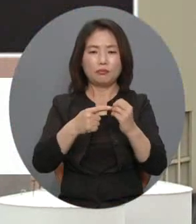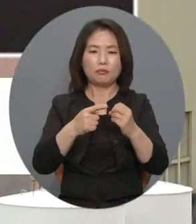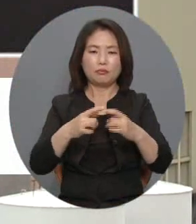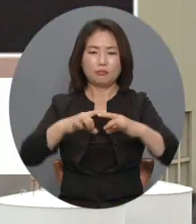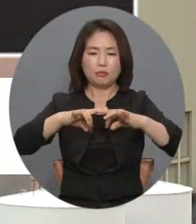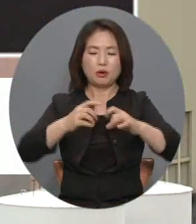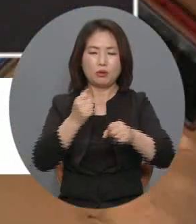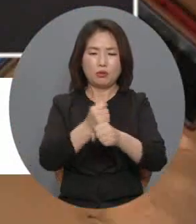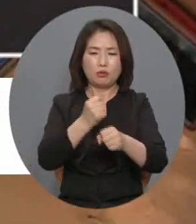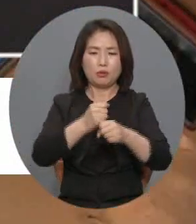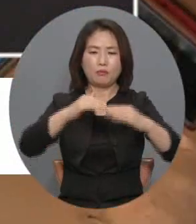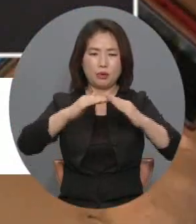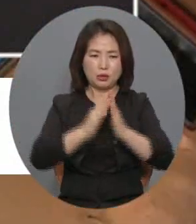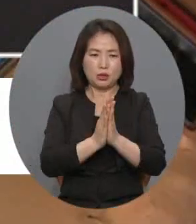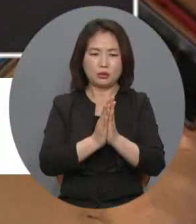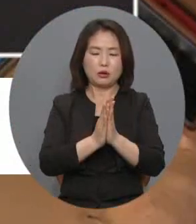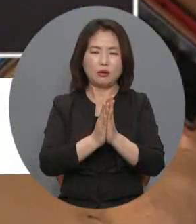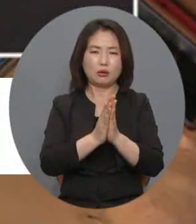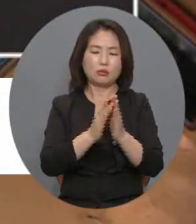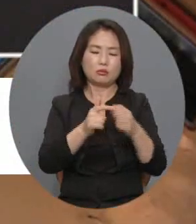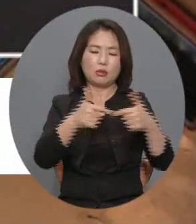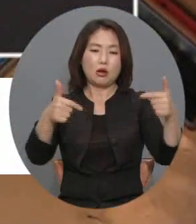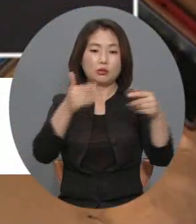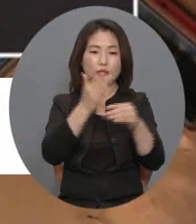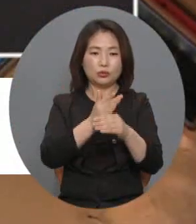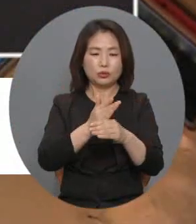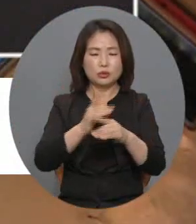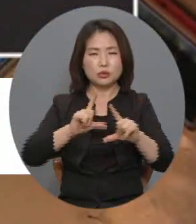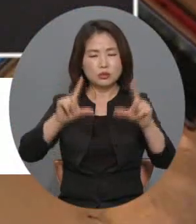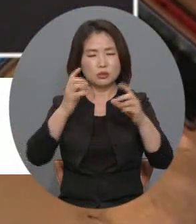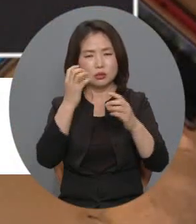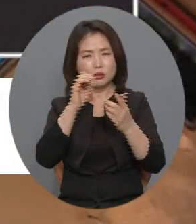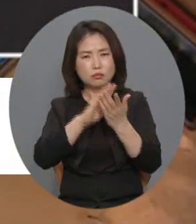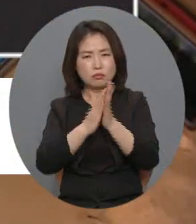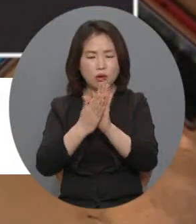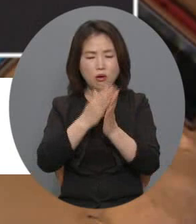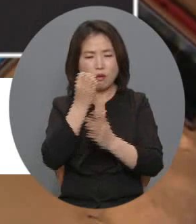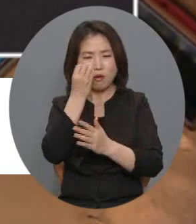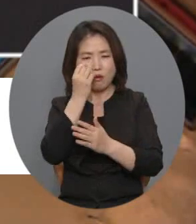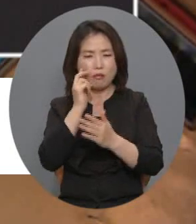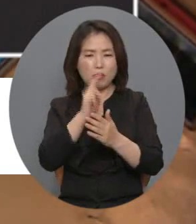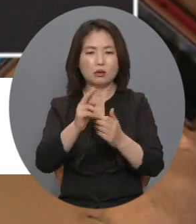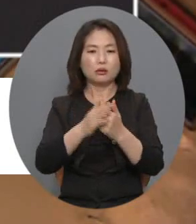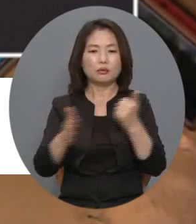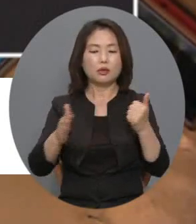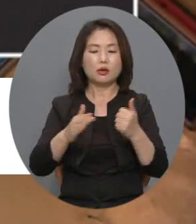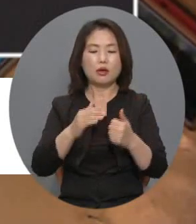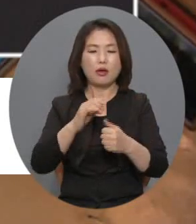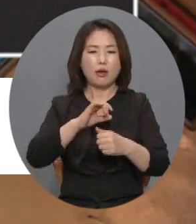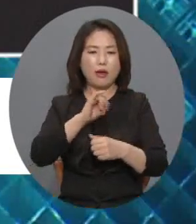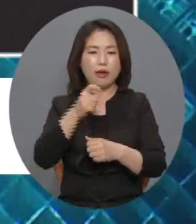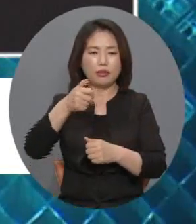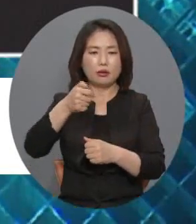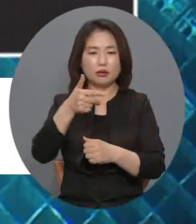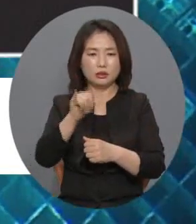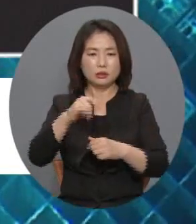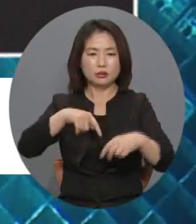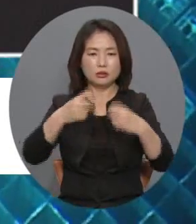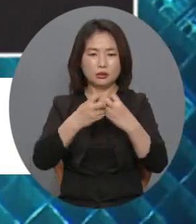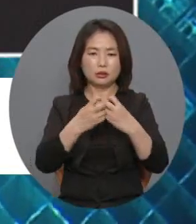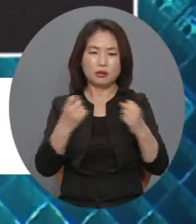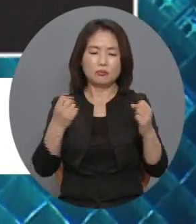된다는 요구가 높았고 또한 최근 들어서는 기후위기가 심각해짐에 따라서 전반적으로 에너지 정책을 다시